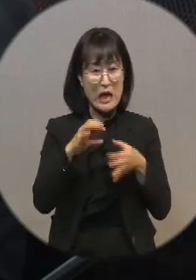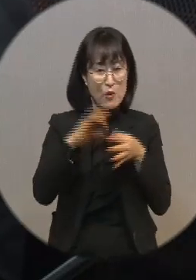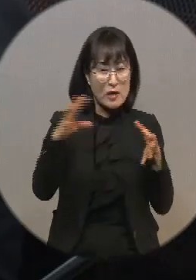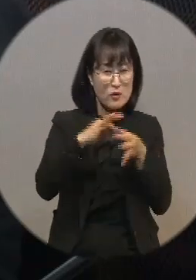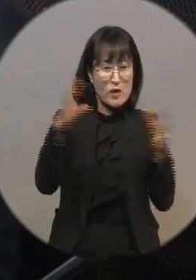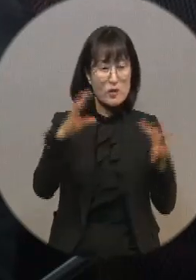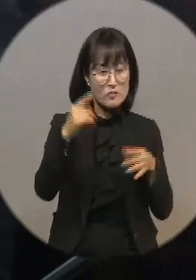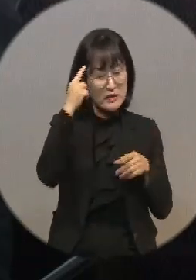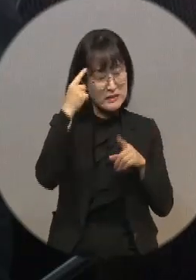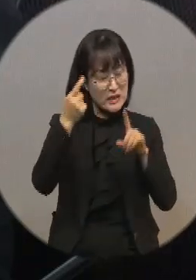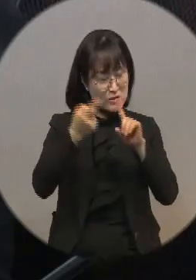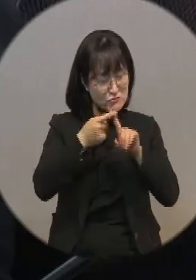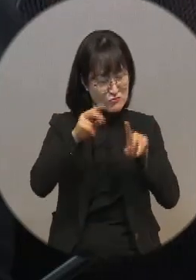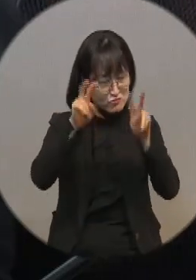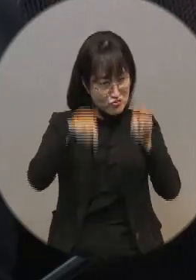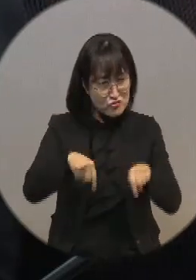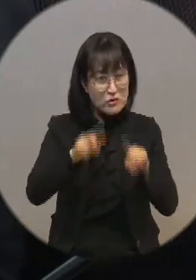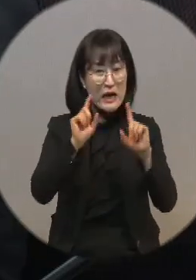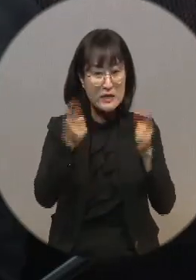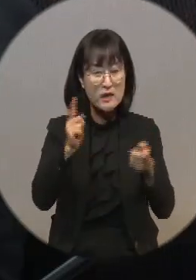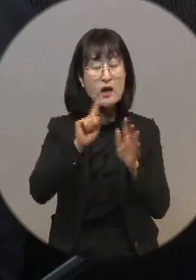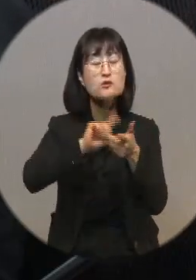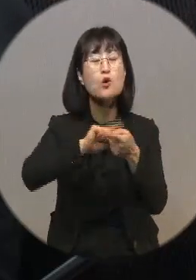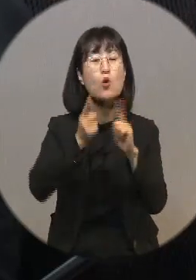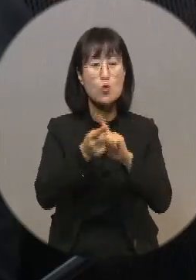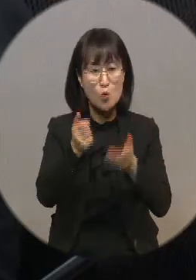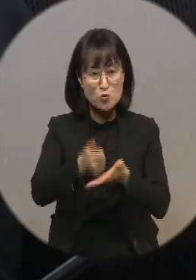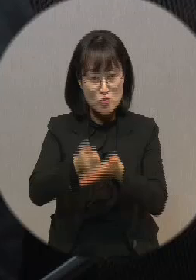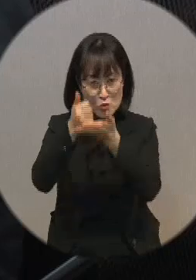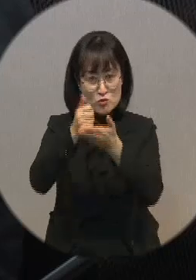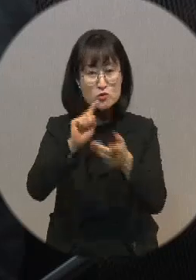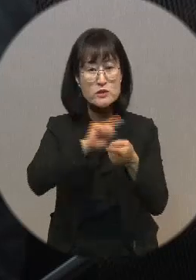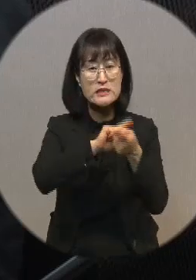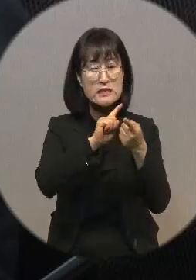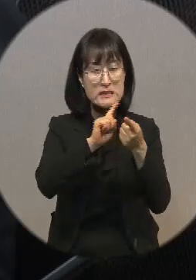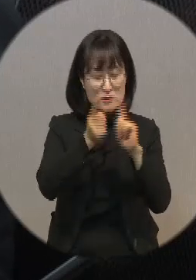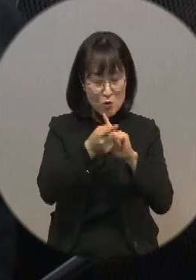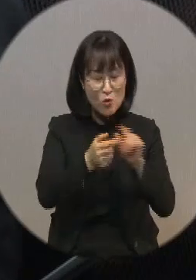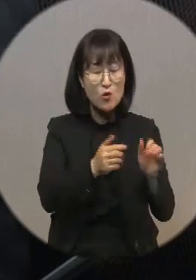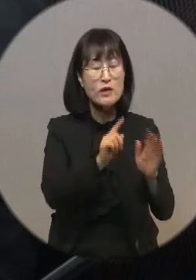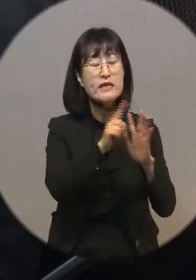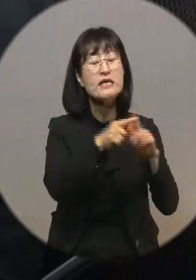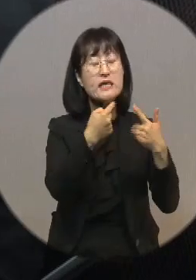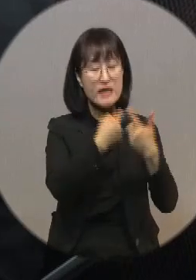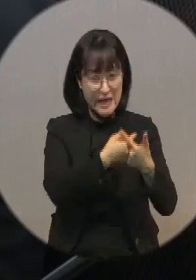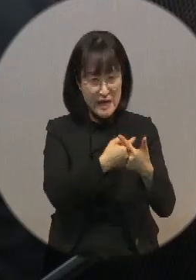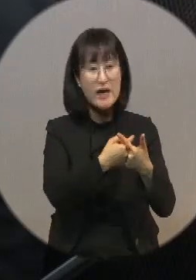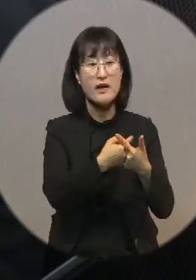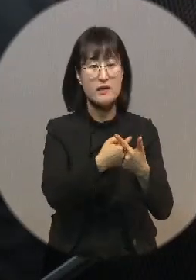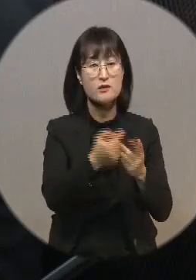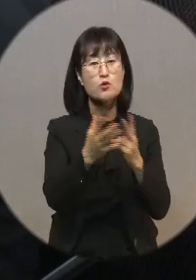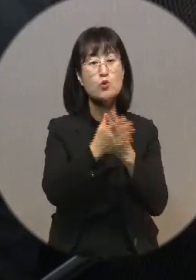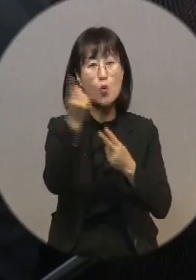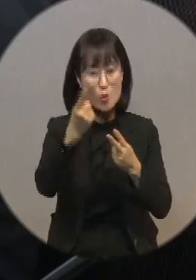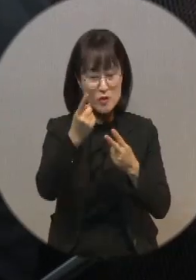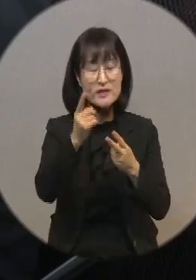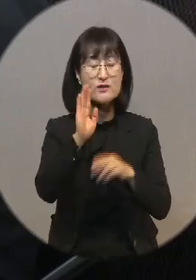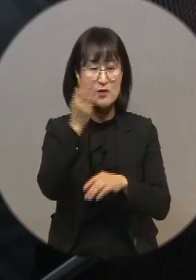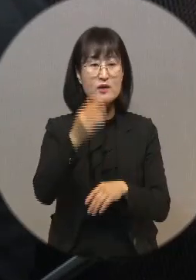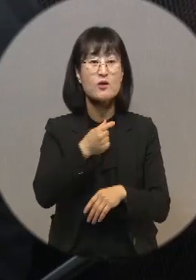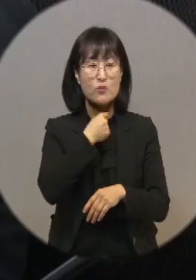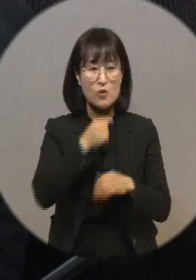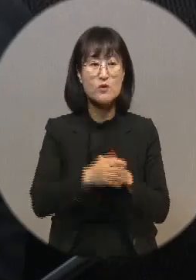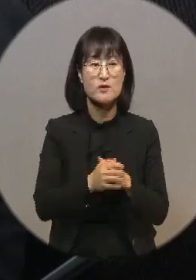무관심하게 여기기보다는 서로 존중하고 이해하는 그런 통일 미래 세대와 사회가 되었으면 좋겠고요. 올해의 끝에서